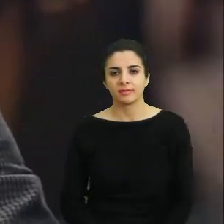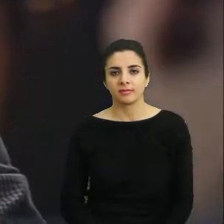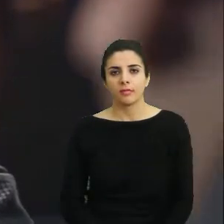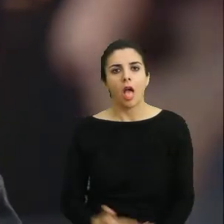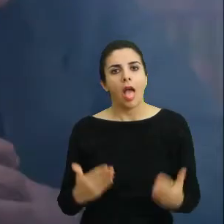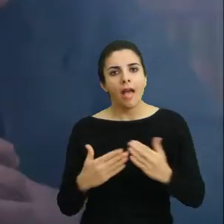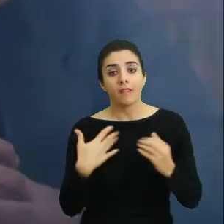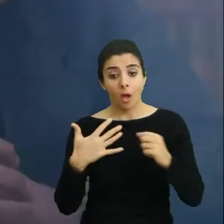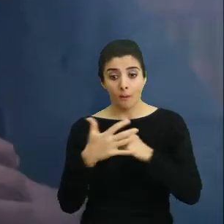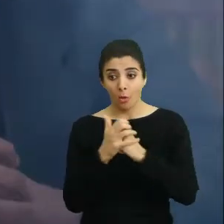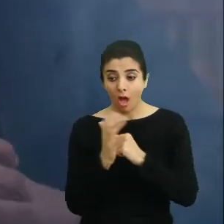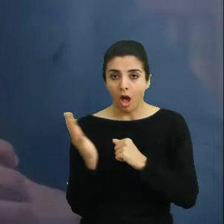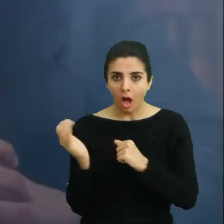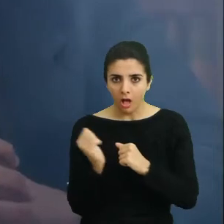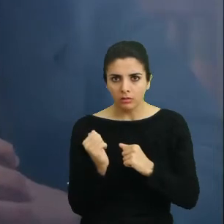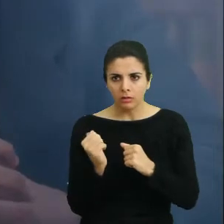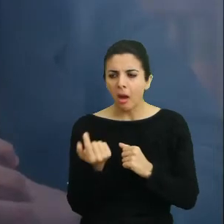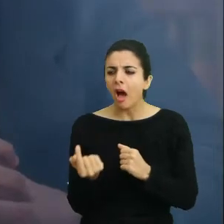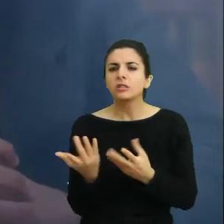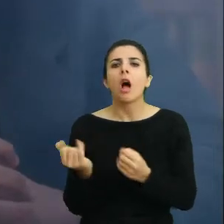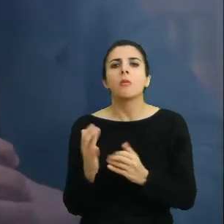Eve portakal aldığımda kasayla alırım.